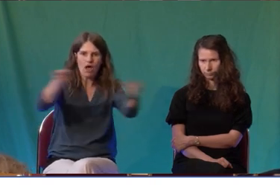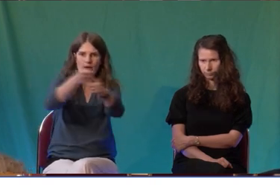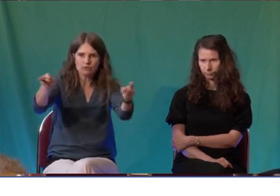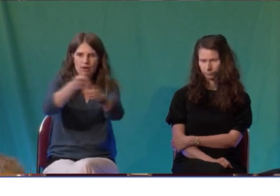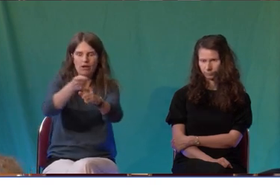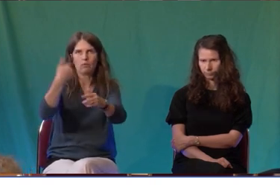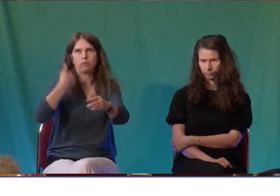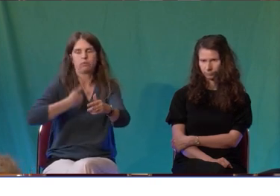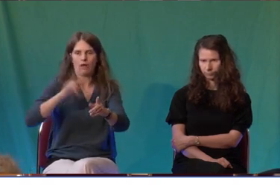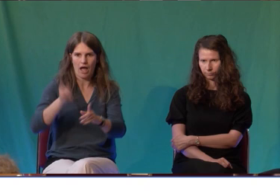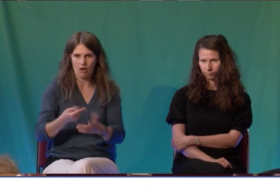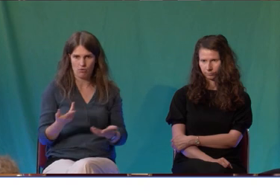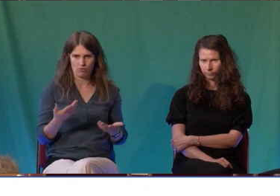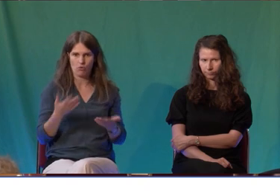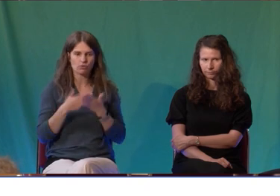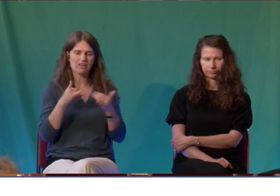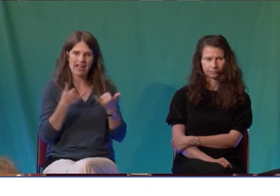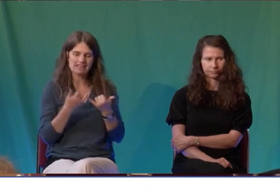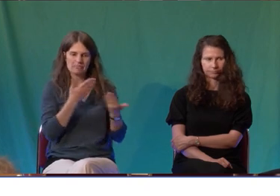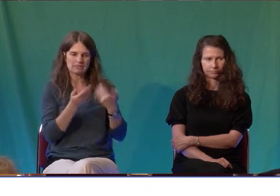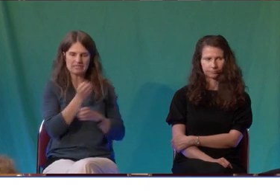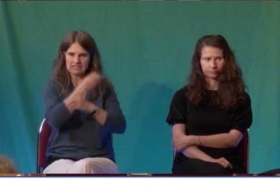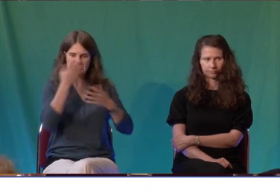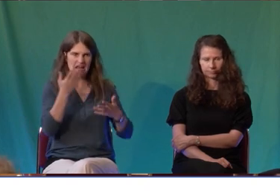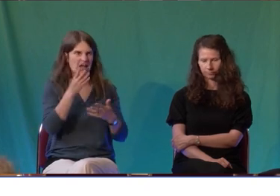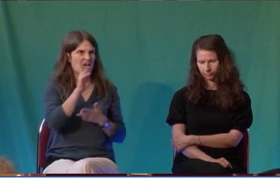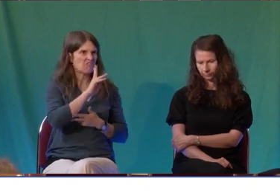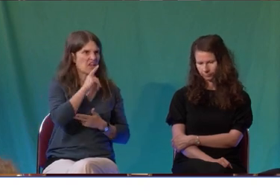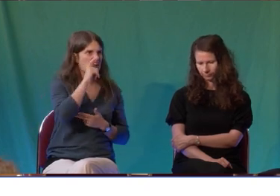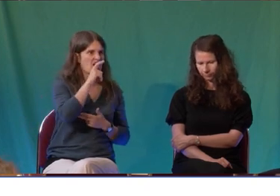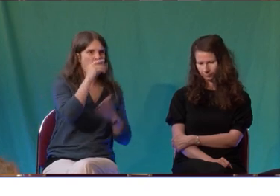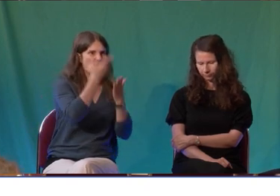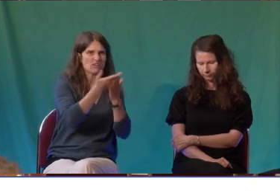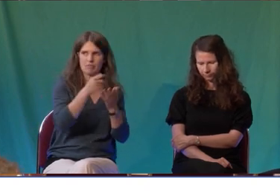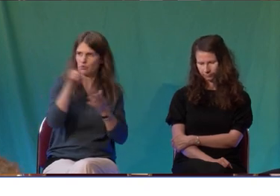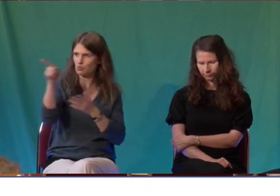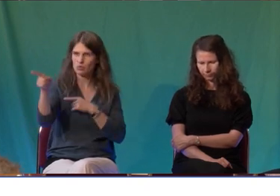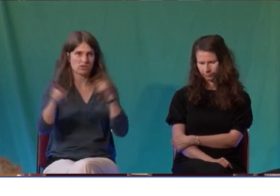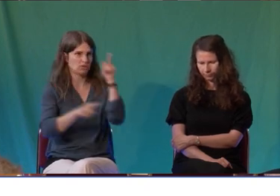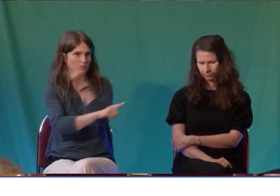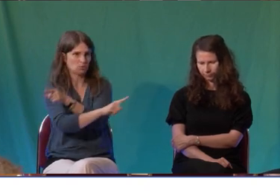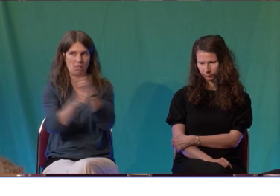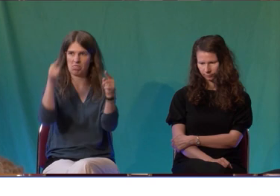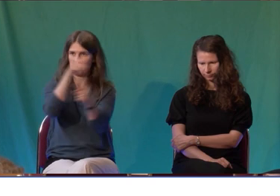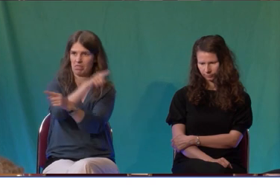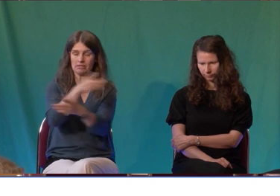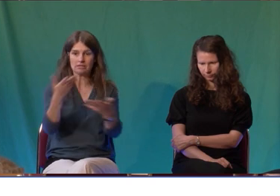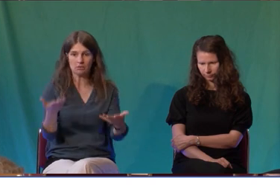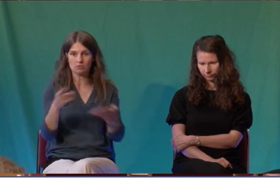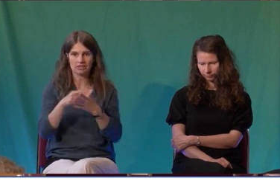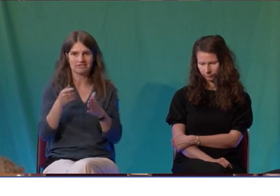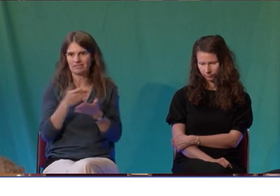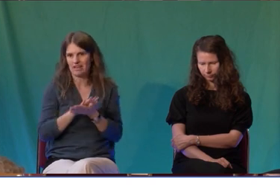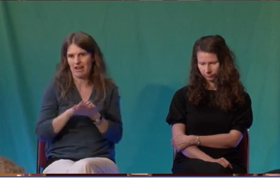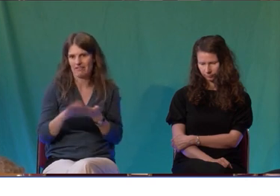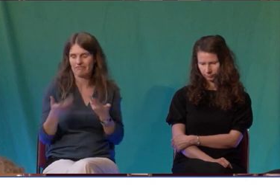wer kümmert sich worum und manchmal ist da auch gar nicht die Zeit das zu teilen und die Assistenz Personen muss das